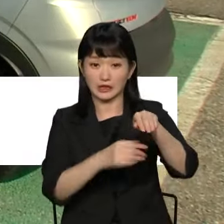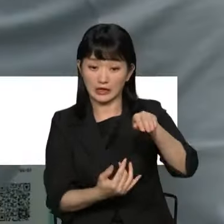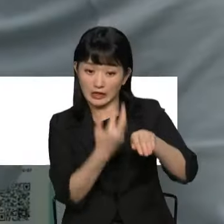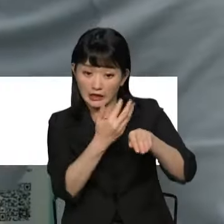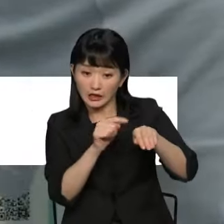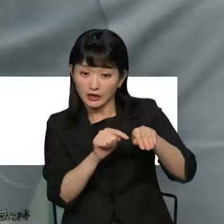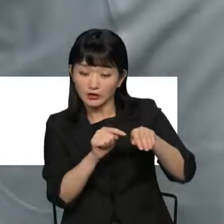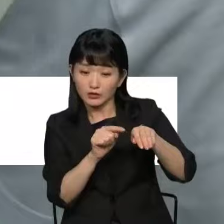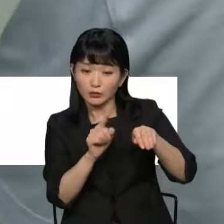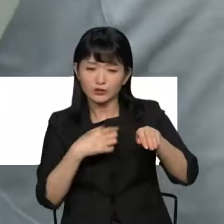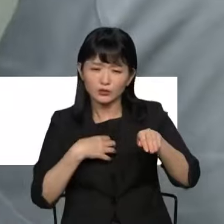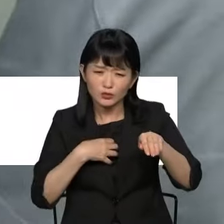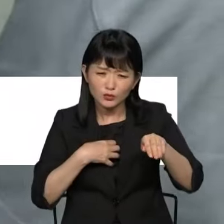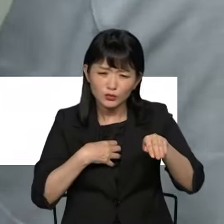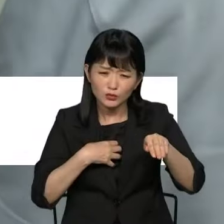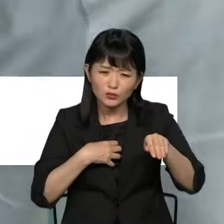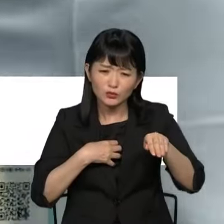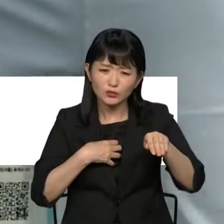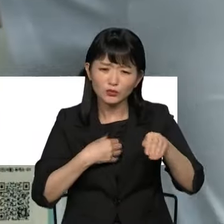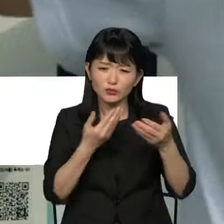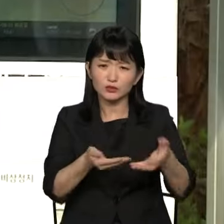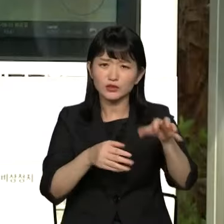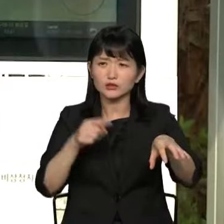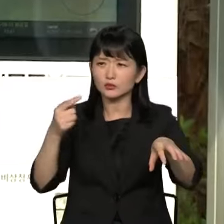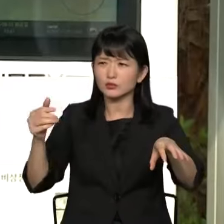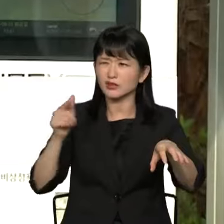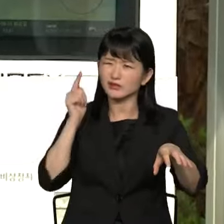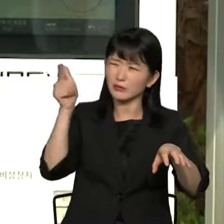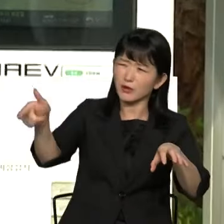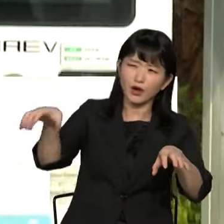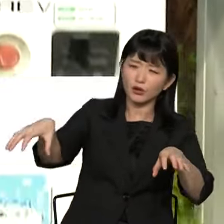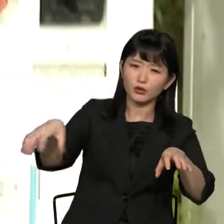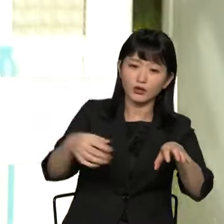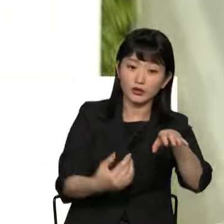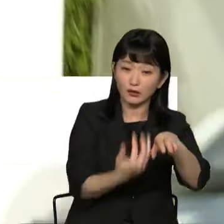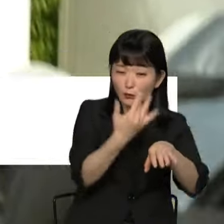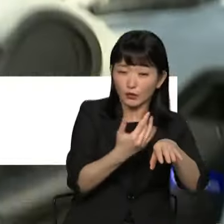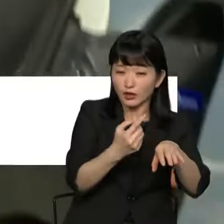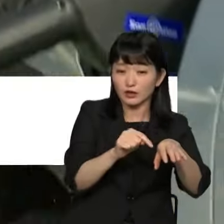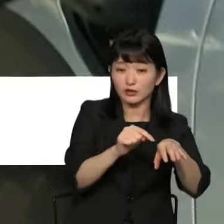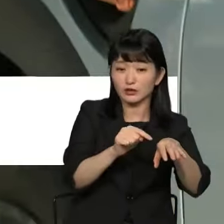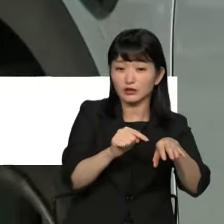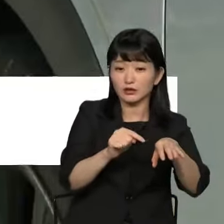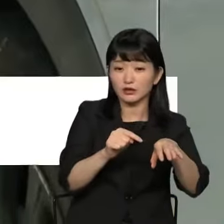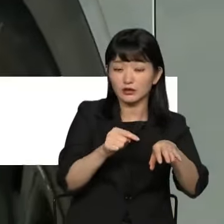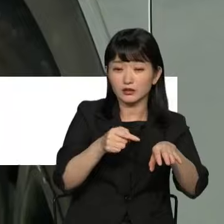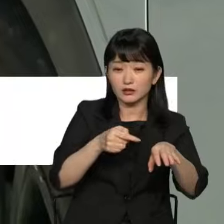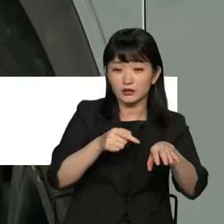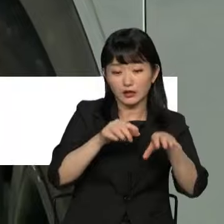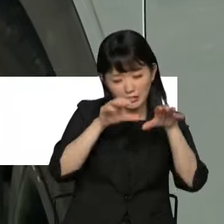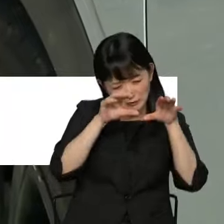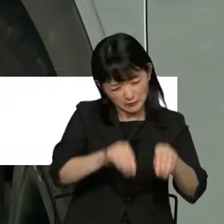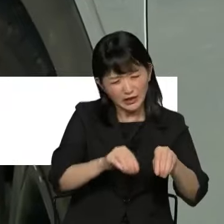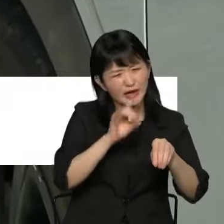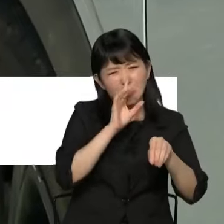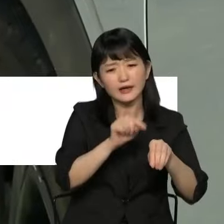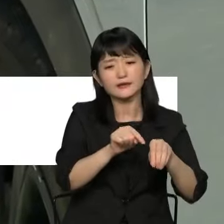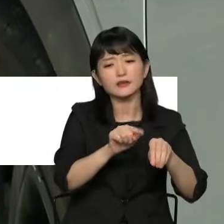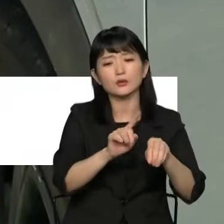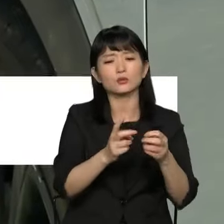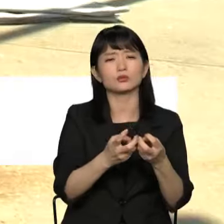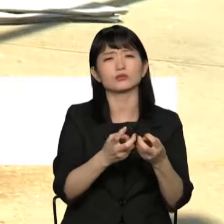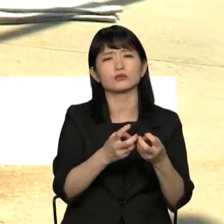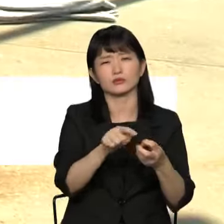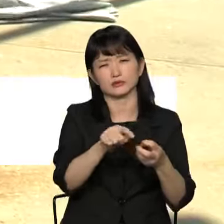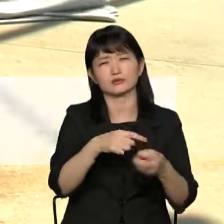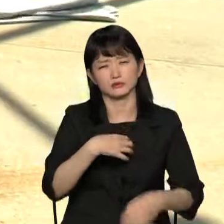말씀하신 멀다고 한다거나 아니면 실제 불났을 때 이게 바로 안 꺼지는 걸로 알고 있거든요. 네. 그런 부분은 좀